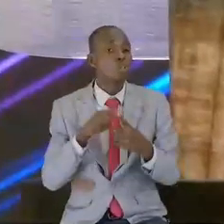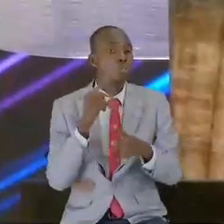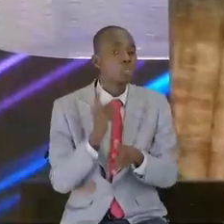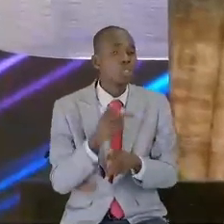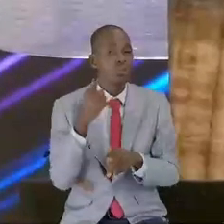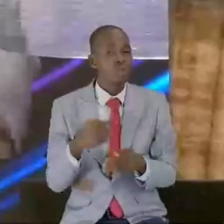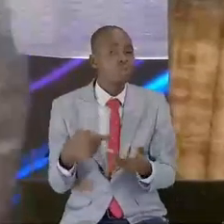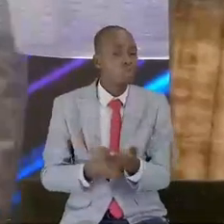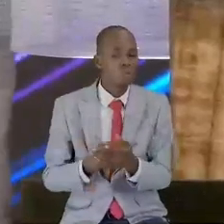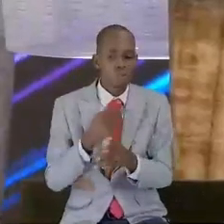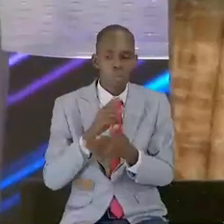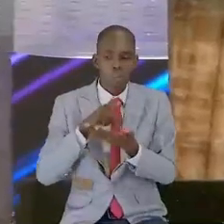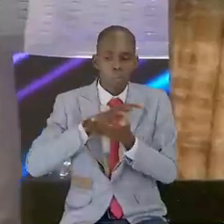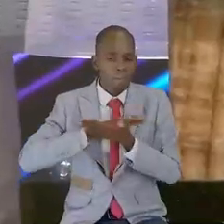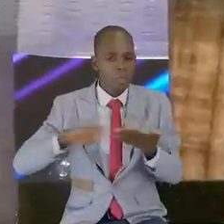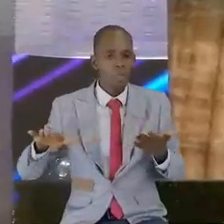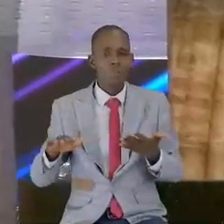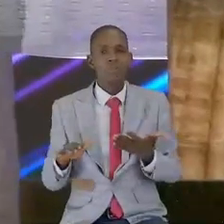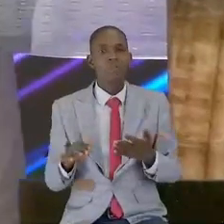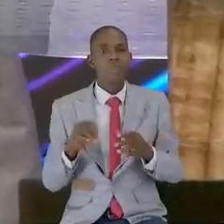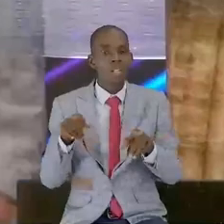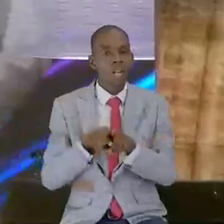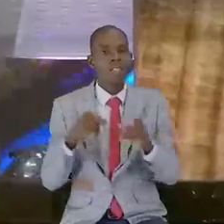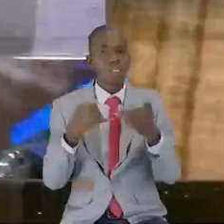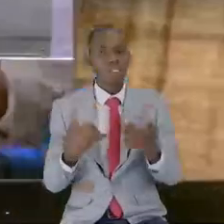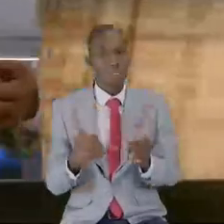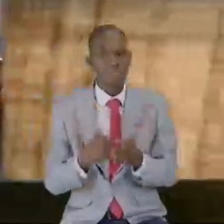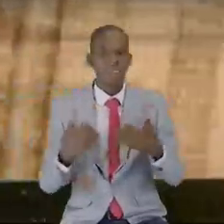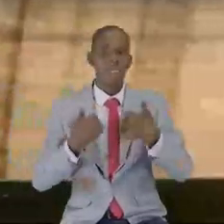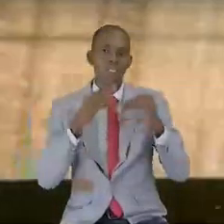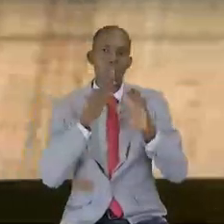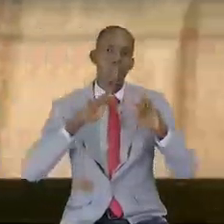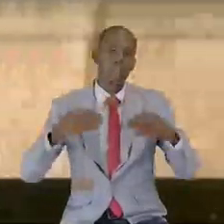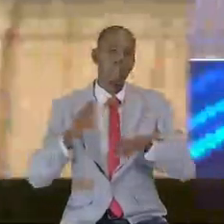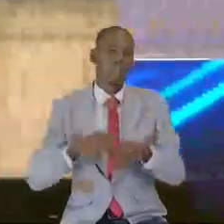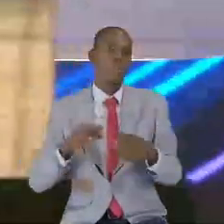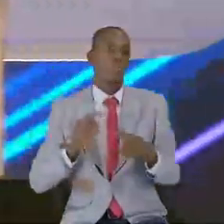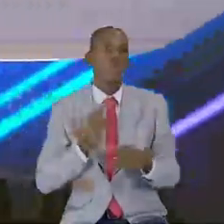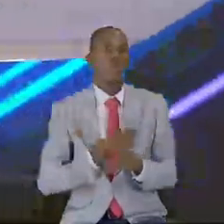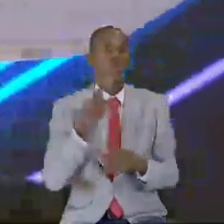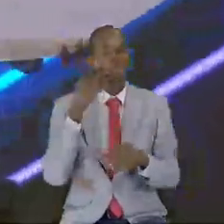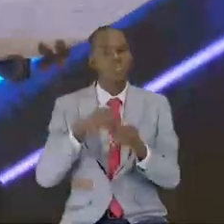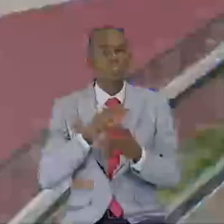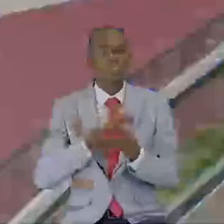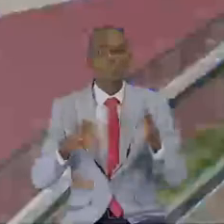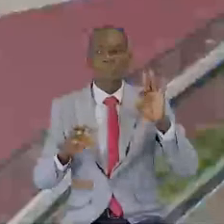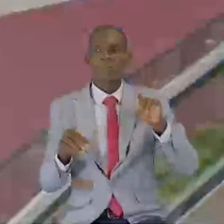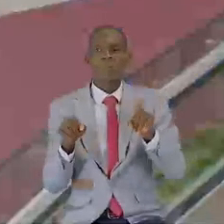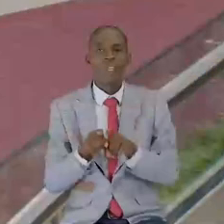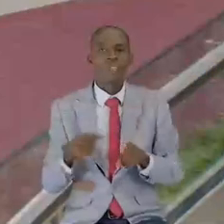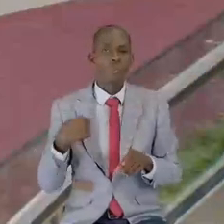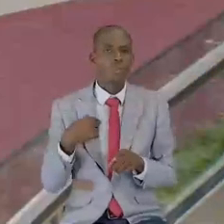pur, purifié, tel qu'il nous a été donné. Voyez le verset 9. Verset 9, nous l'avons